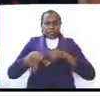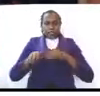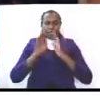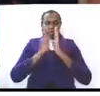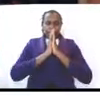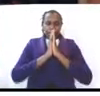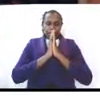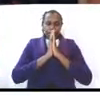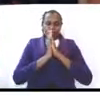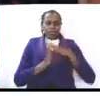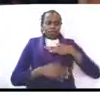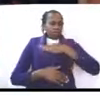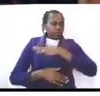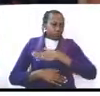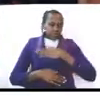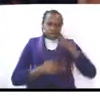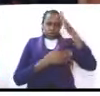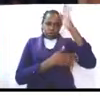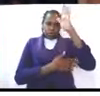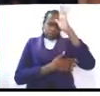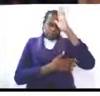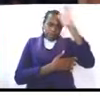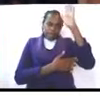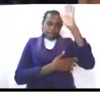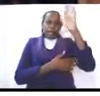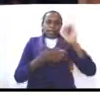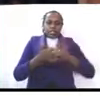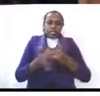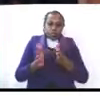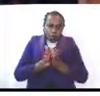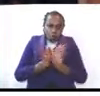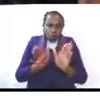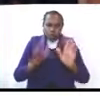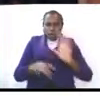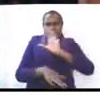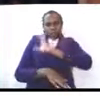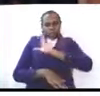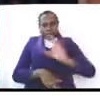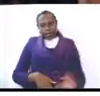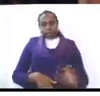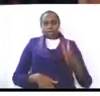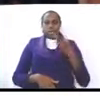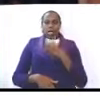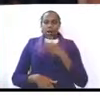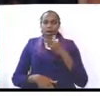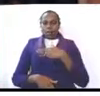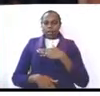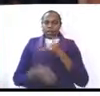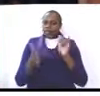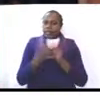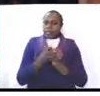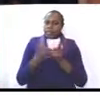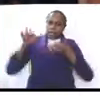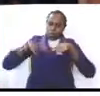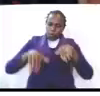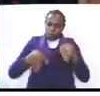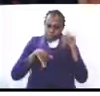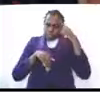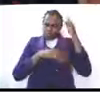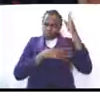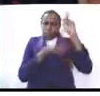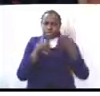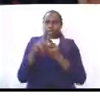wanapokuomba. Twakusihi Baba ukaweza kufungulia Wakristo wetu ambao wanakutarajia kwa